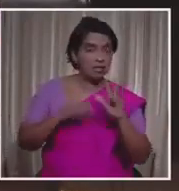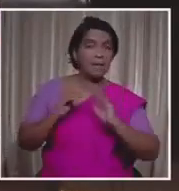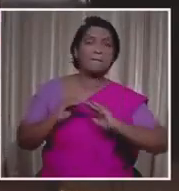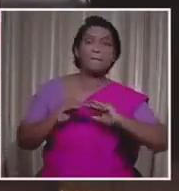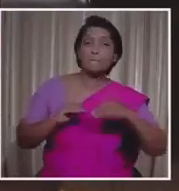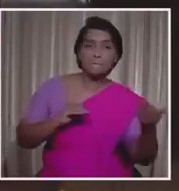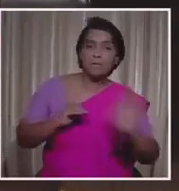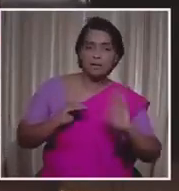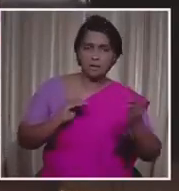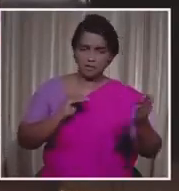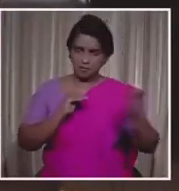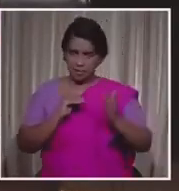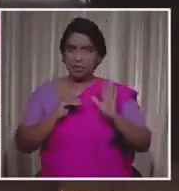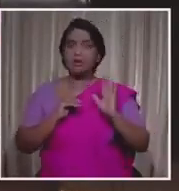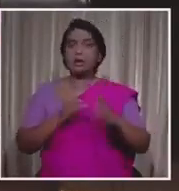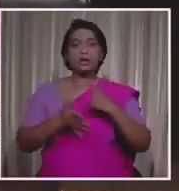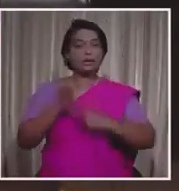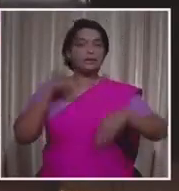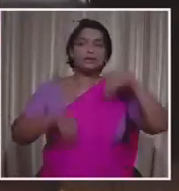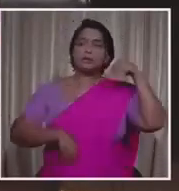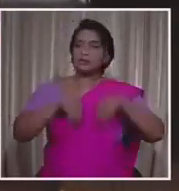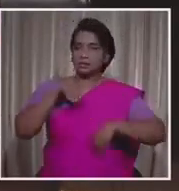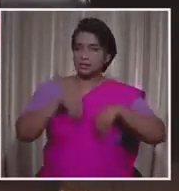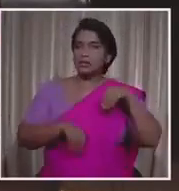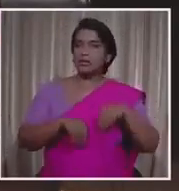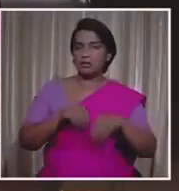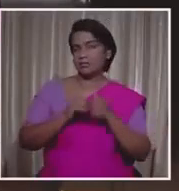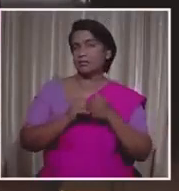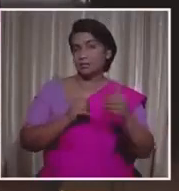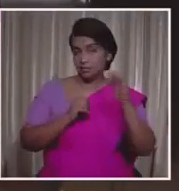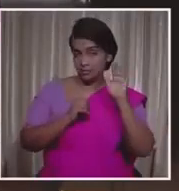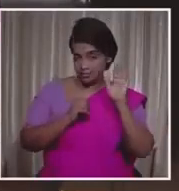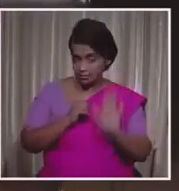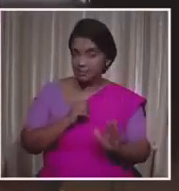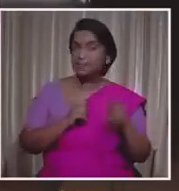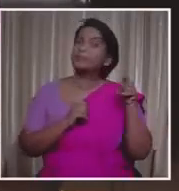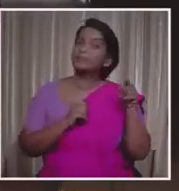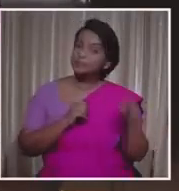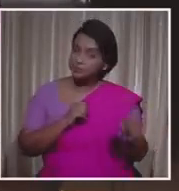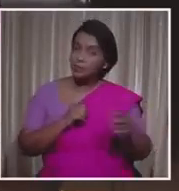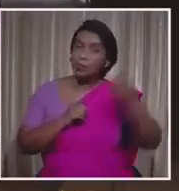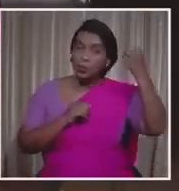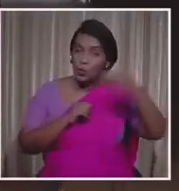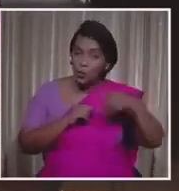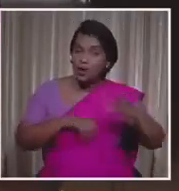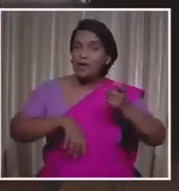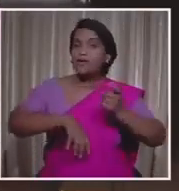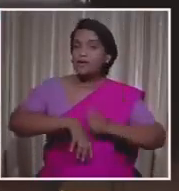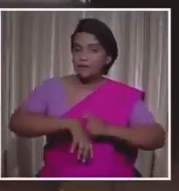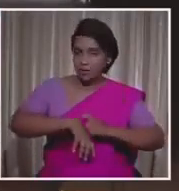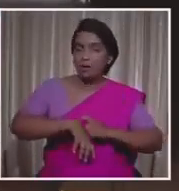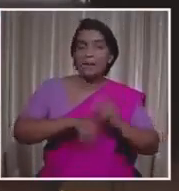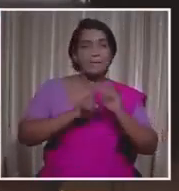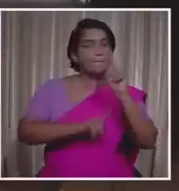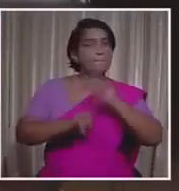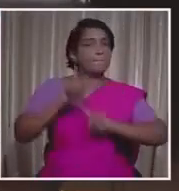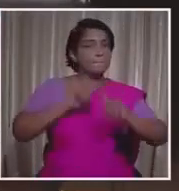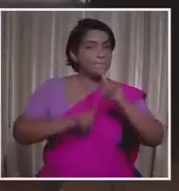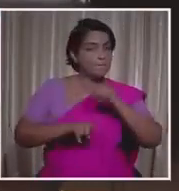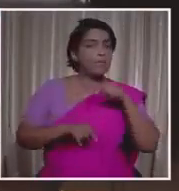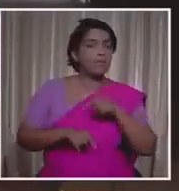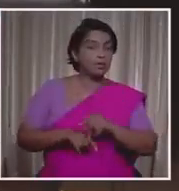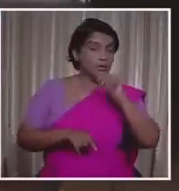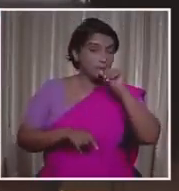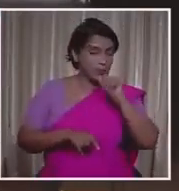නො වූ දිනයක ඡන්ද විමසීම සිදු කරනු ලබන අතර එකී දිනය හා වේලාව පාර්ලිමේන්තුව විසින්